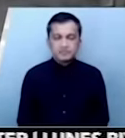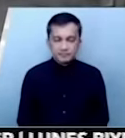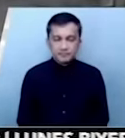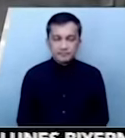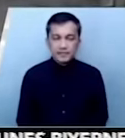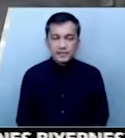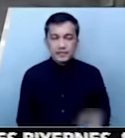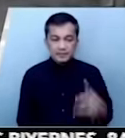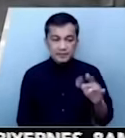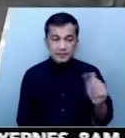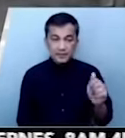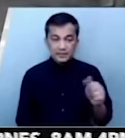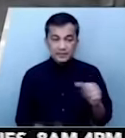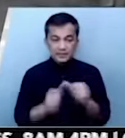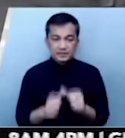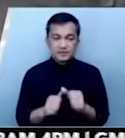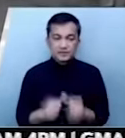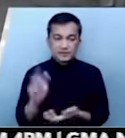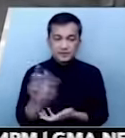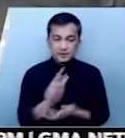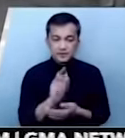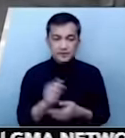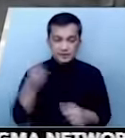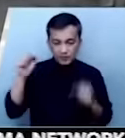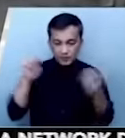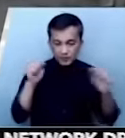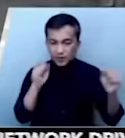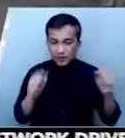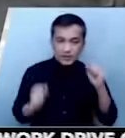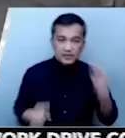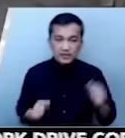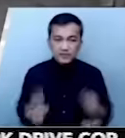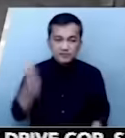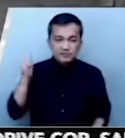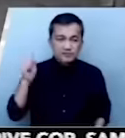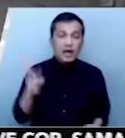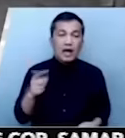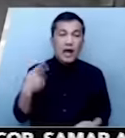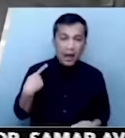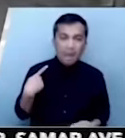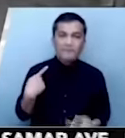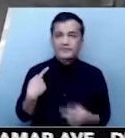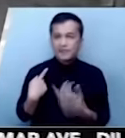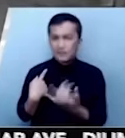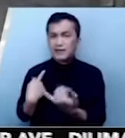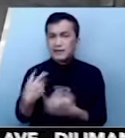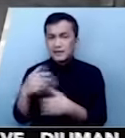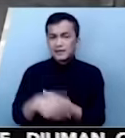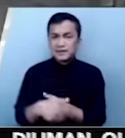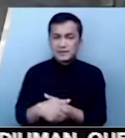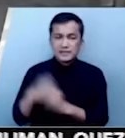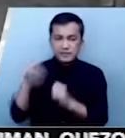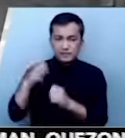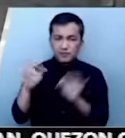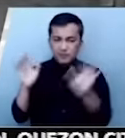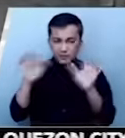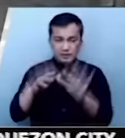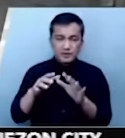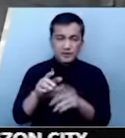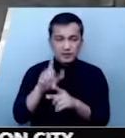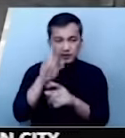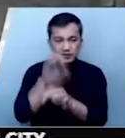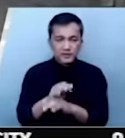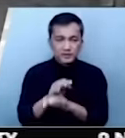Nagpapatuloy ang Dinagyang activities dito sa Iloilo City at ngayong gabi ay inaasahan ang pagdagsa ng mga deboto sa San Jose Parish Cluster para